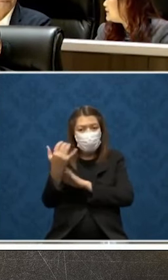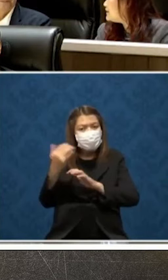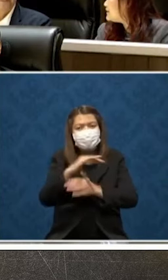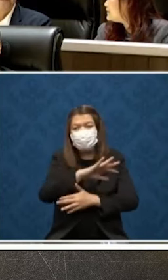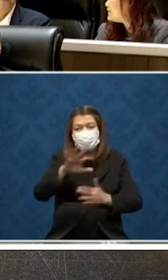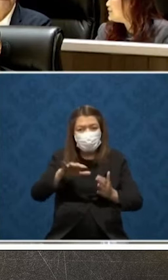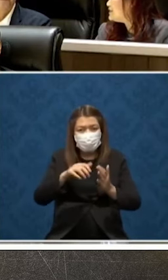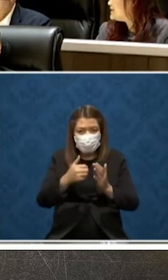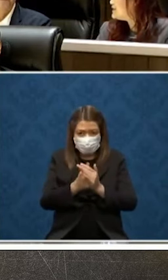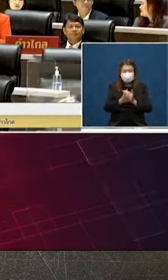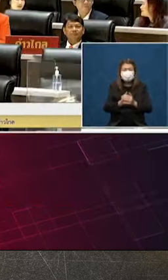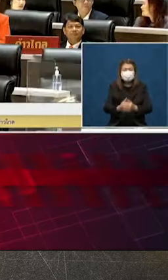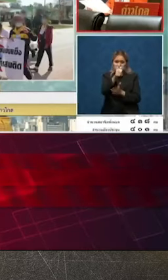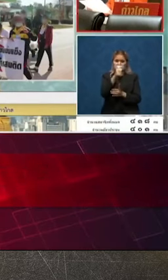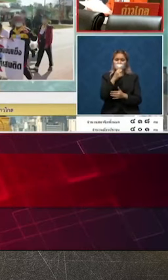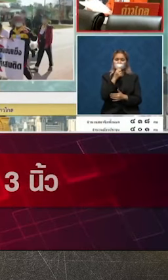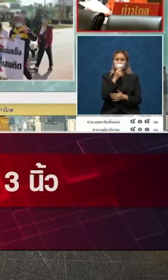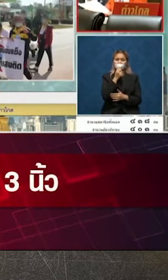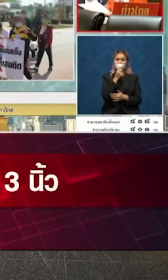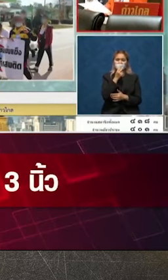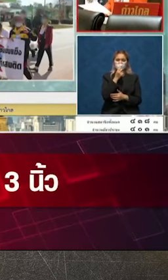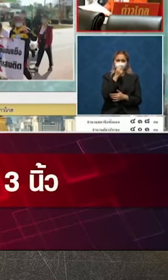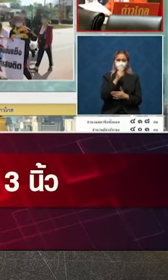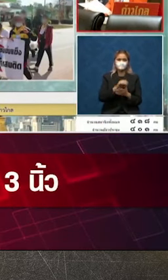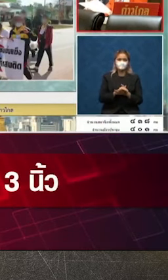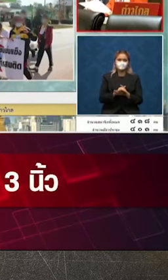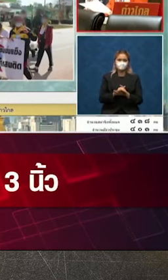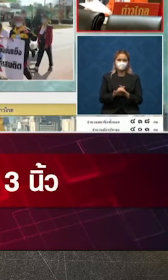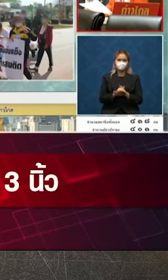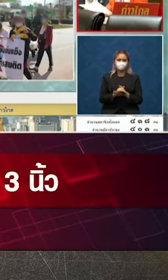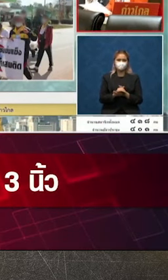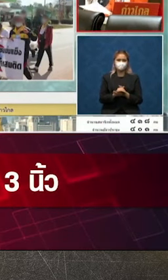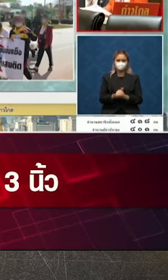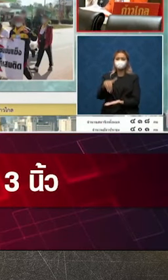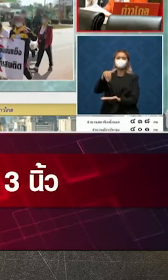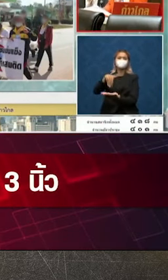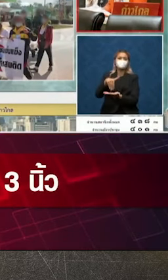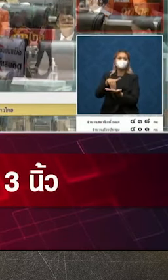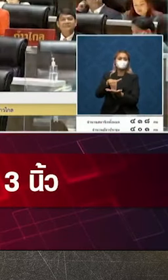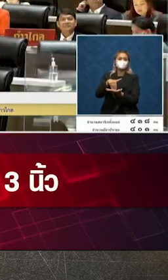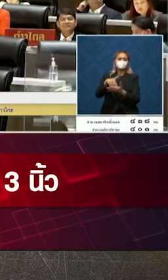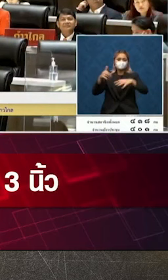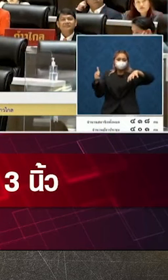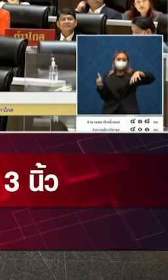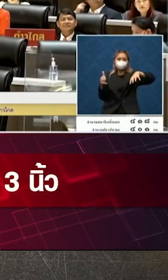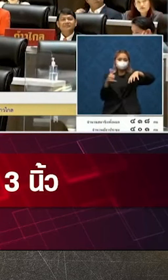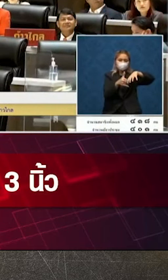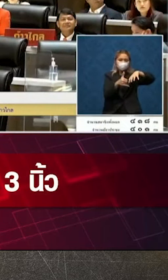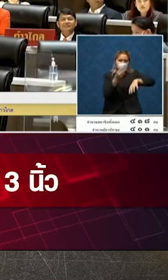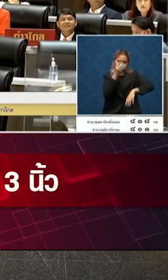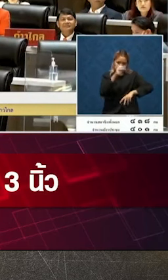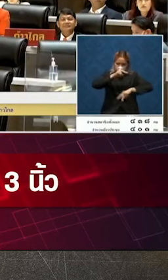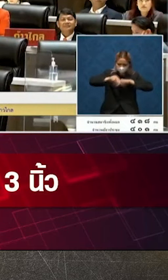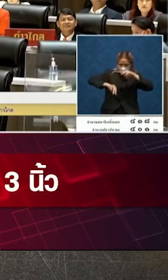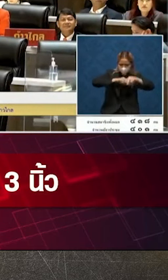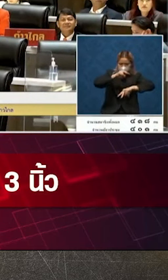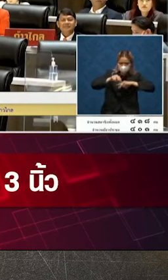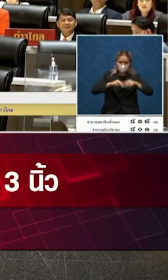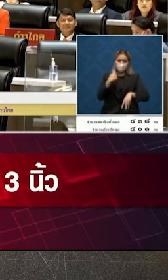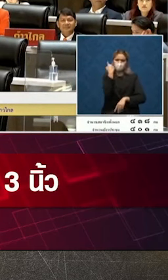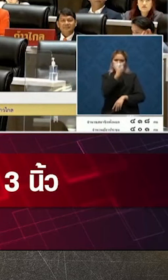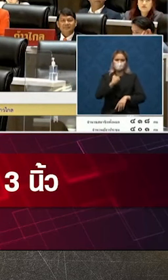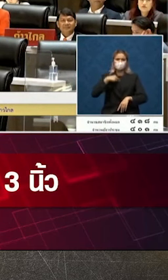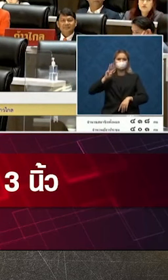ค่ะคุณเจี๊ยบอวรัตน์นะครับก็เนี่ยส่งสัญญาณและลากพาสถานการณ์ของแบมแล้วก็